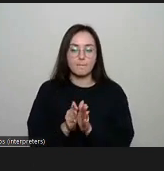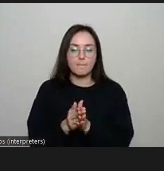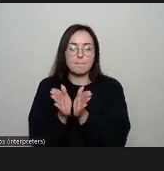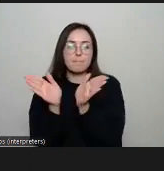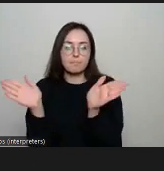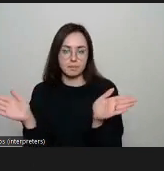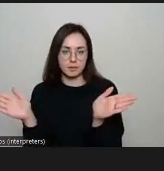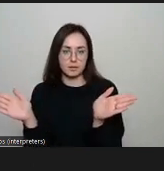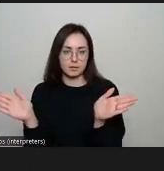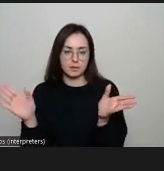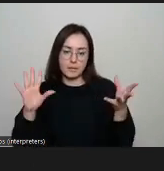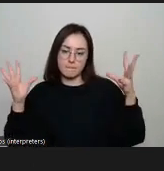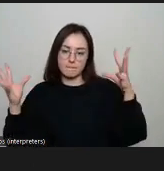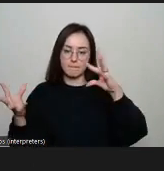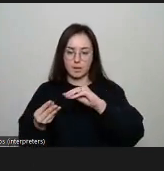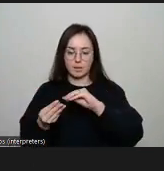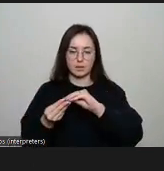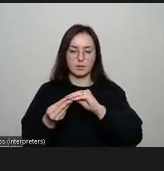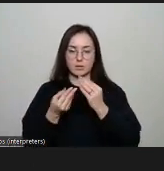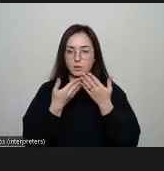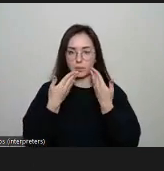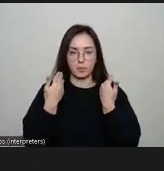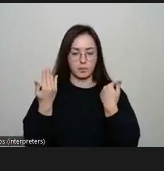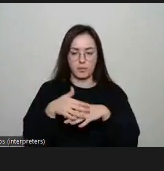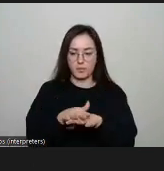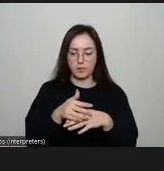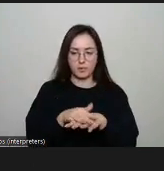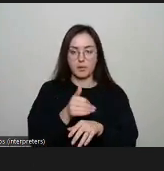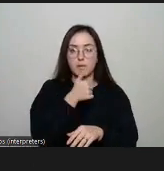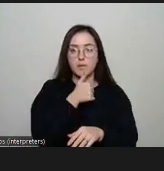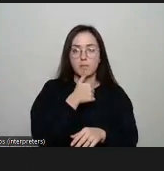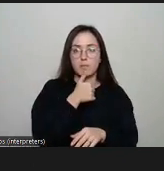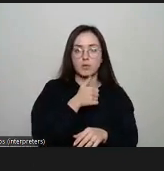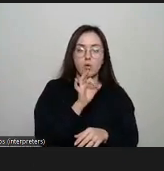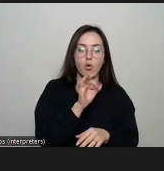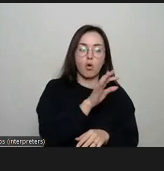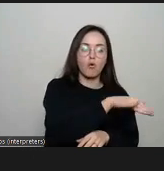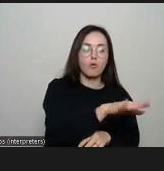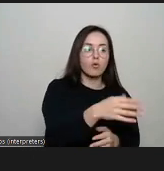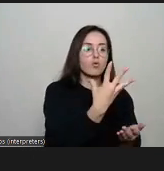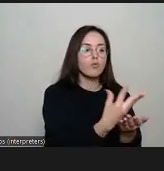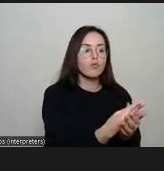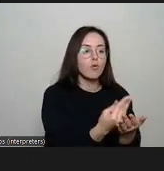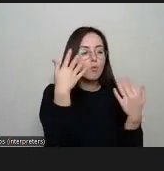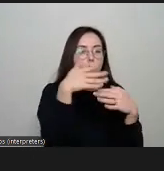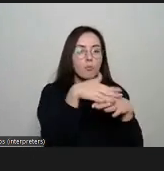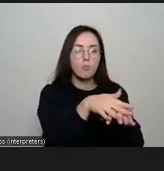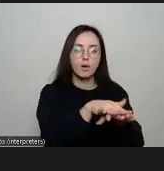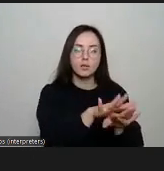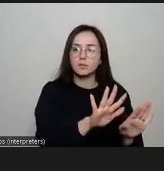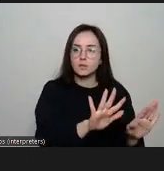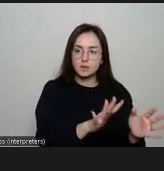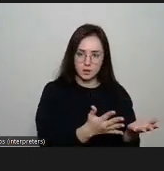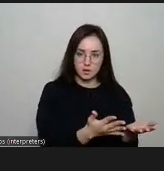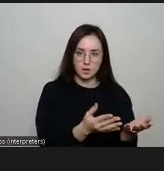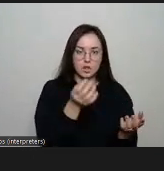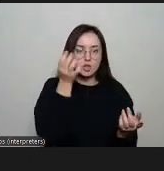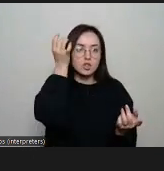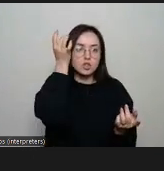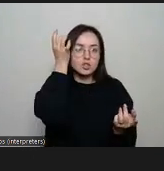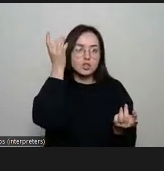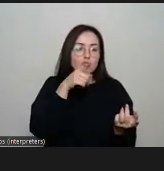platesnę apibrėžtį. To, kas, pavyzdžiui, yra vaikų mąstymas. Apimame daug žinių,